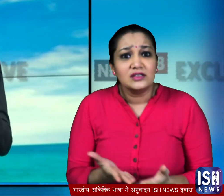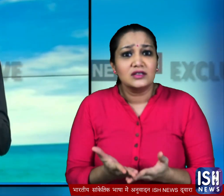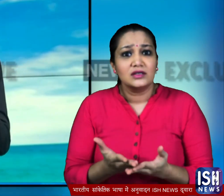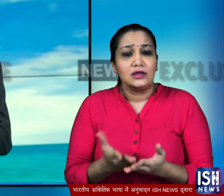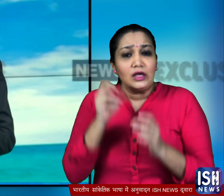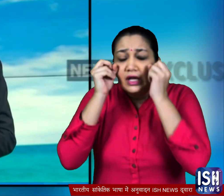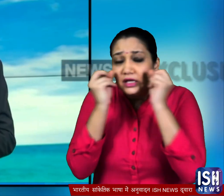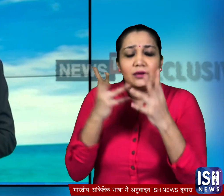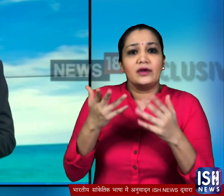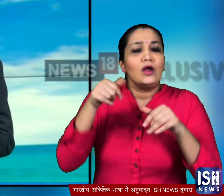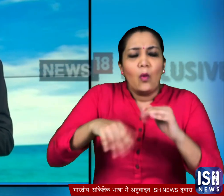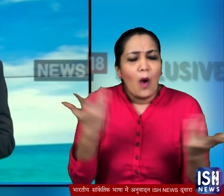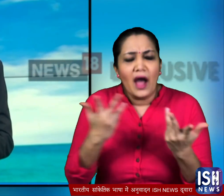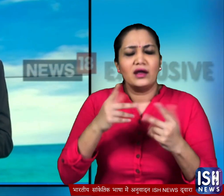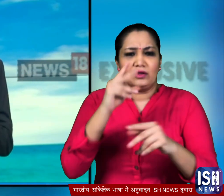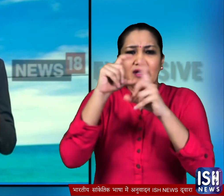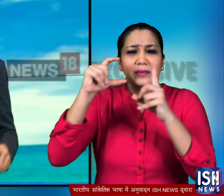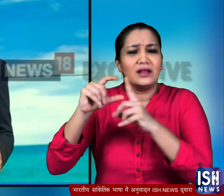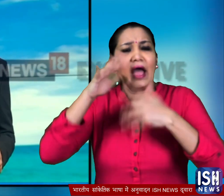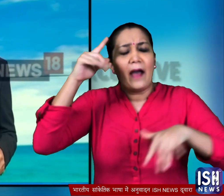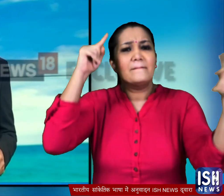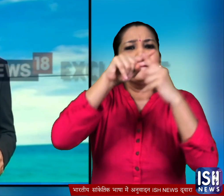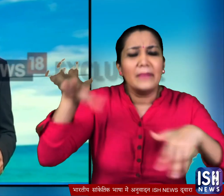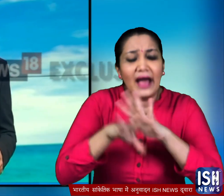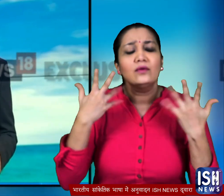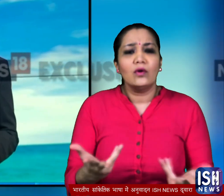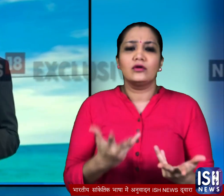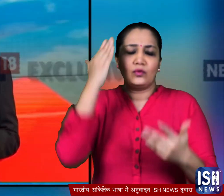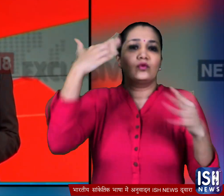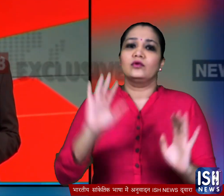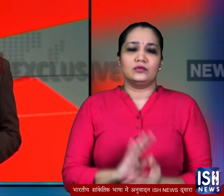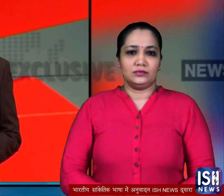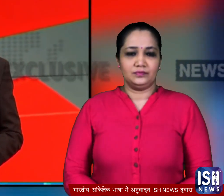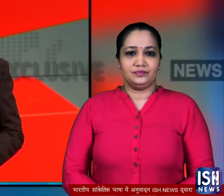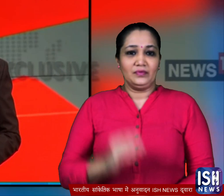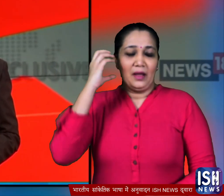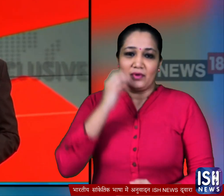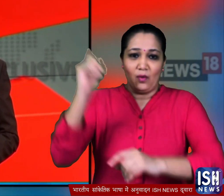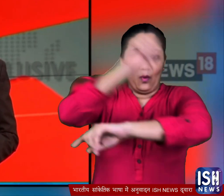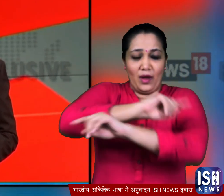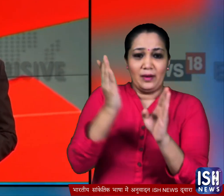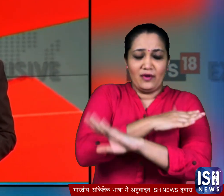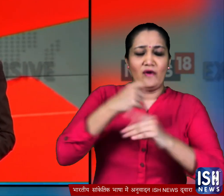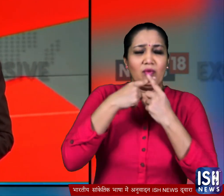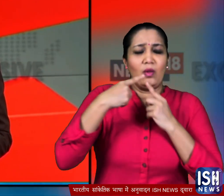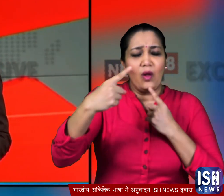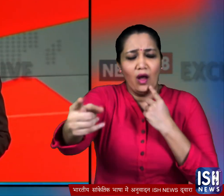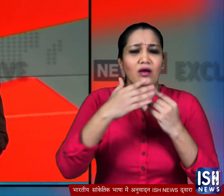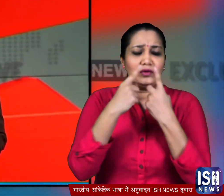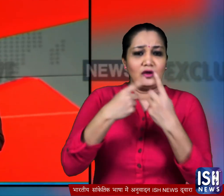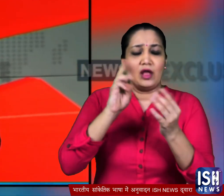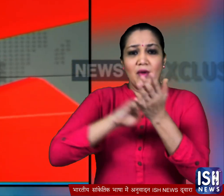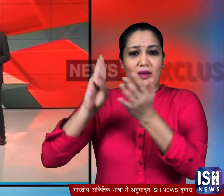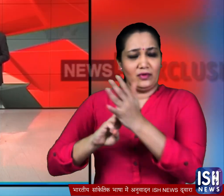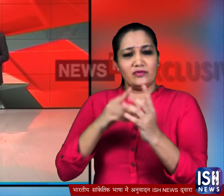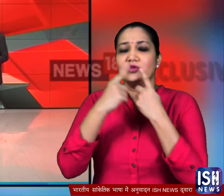जिसकी वजह अब तक सामने नहीं आई है कि देवांजन देव का इरादा क्या था। प्रधानमंत्री से एक दिन पहले हुई लंबी बातचीत के बाद महबूबा